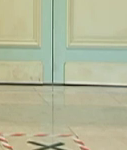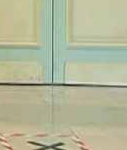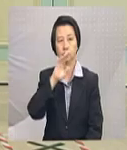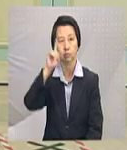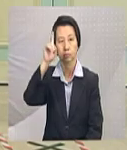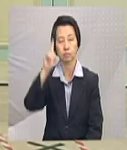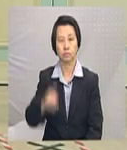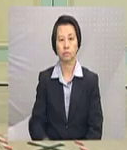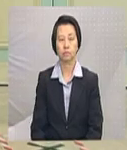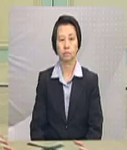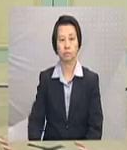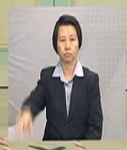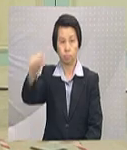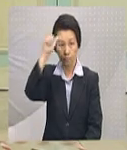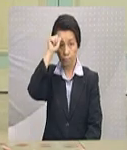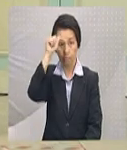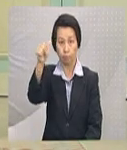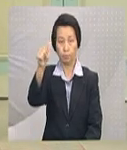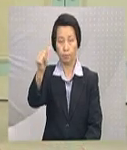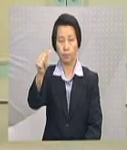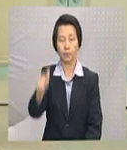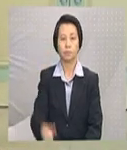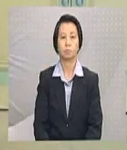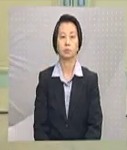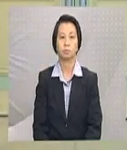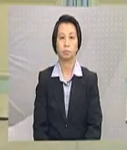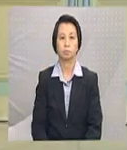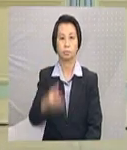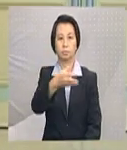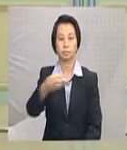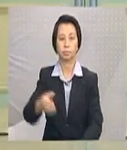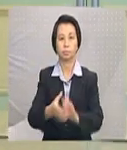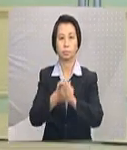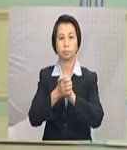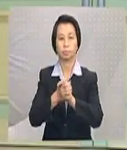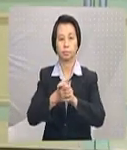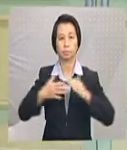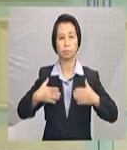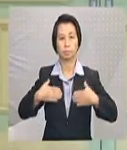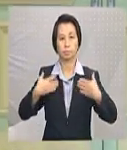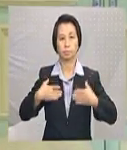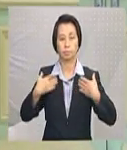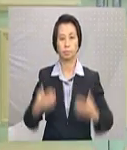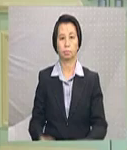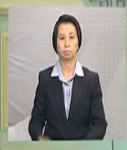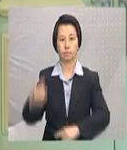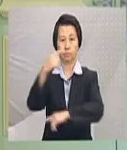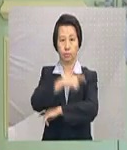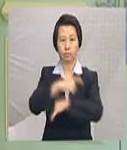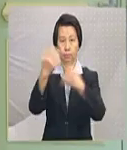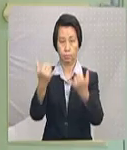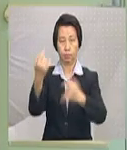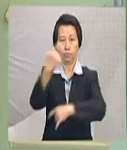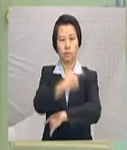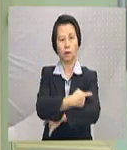Bismillahirrahmanirrahim. Assalamualaikum warahmatullahi wabarakatuh dan salam sejahtera. Hari ini merupakan